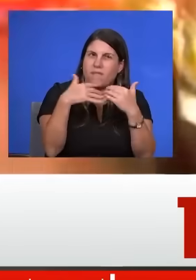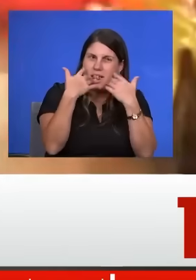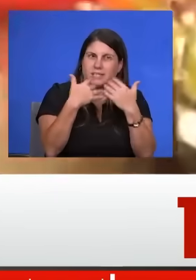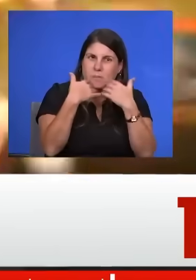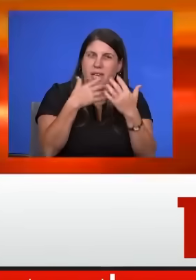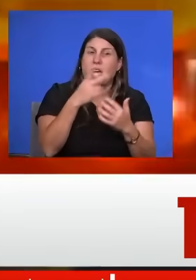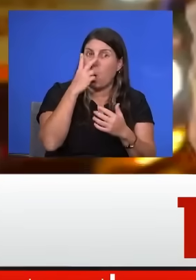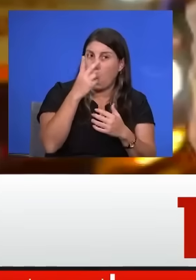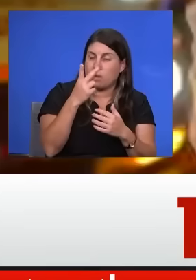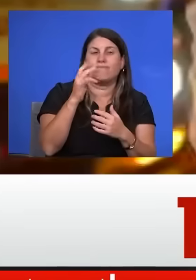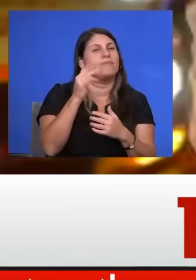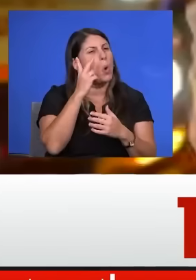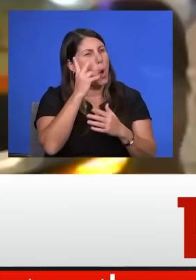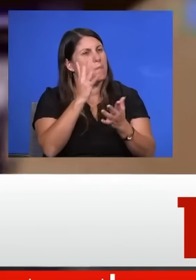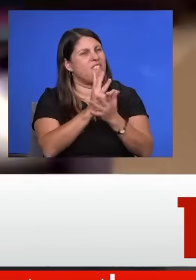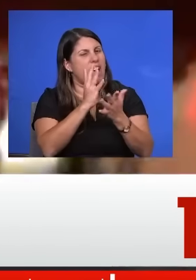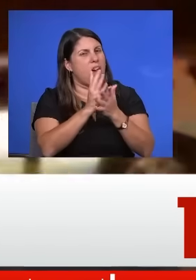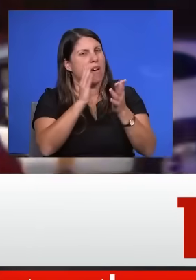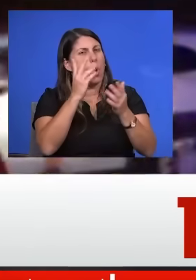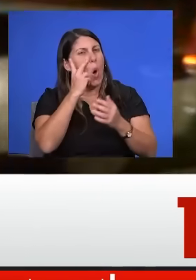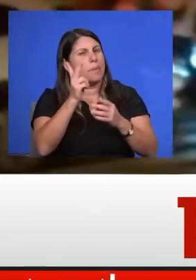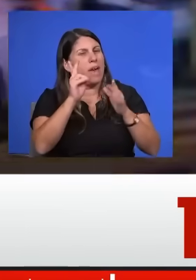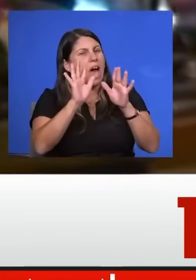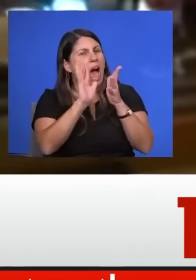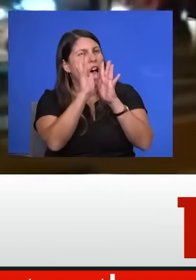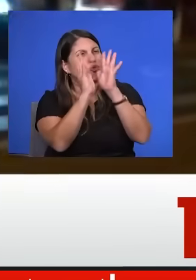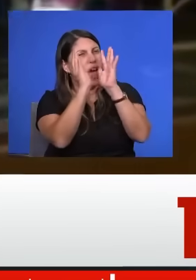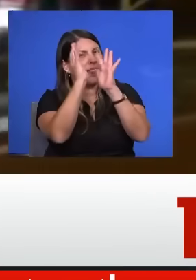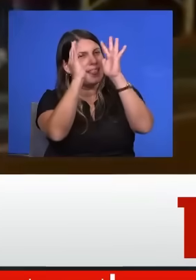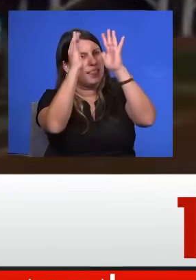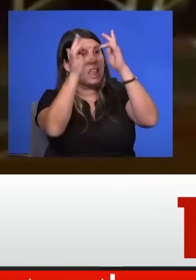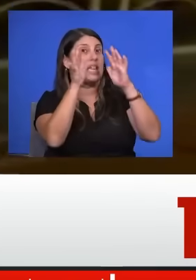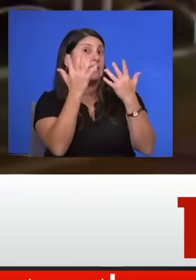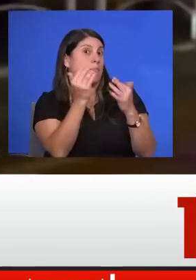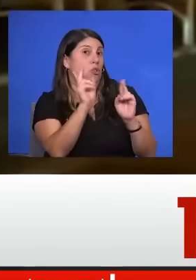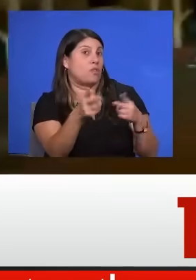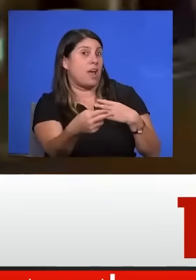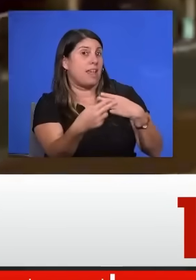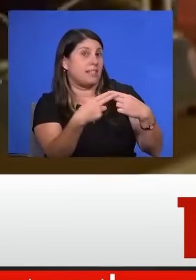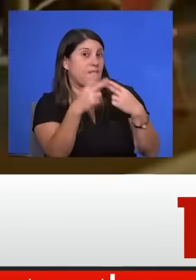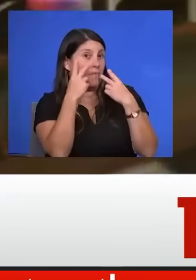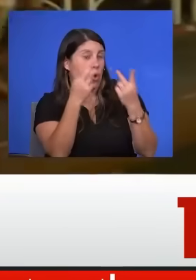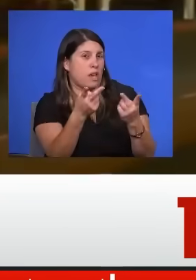פה שמתאמר, עד כמה שאפשר, כמה שנוכל להתקרב. הנה, שי רואה.